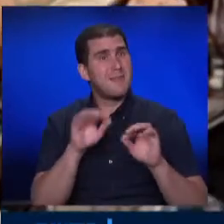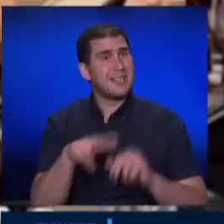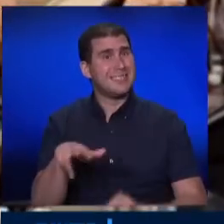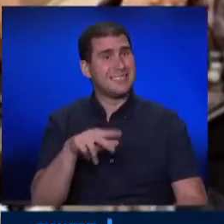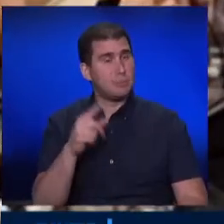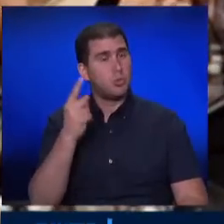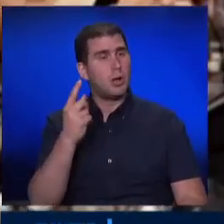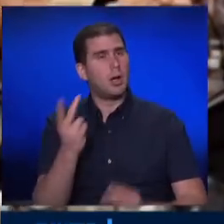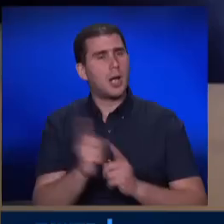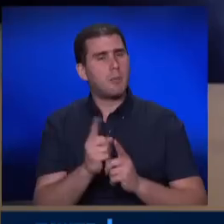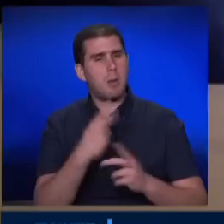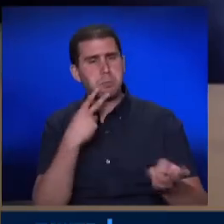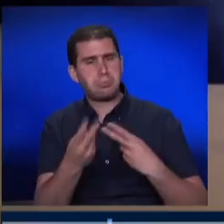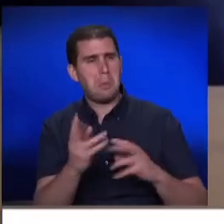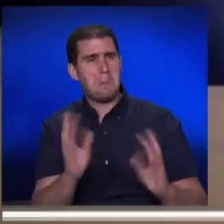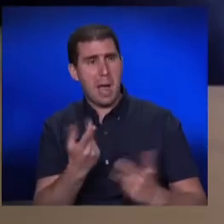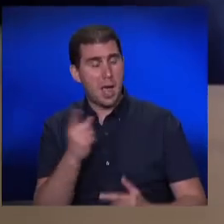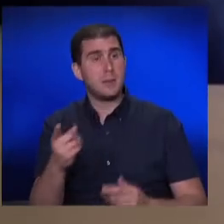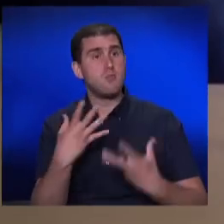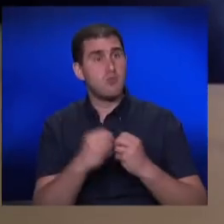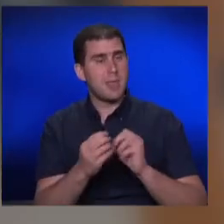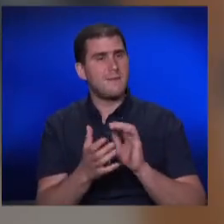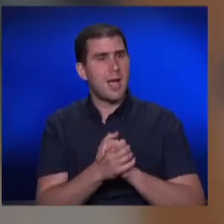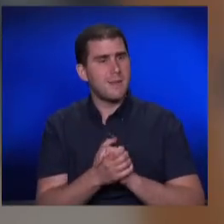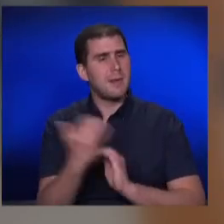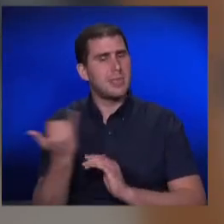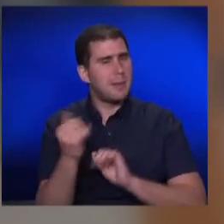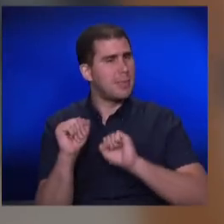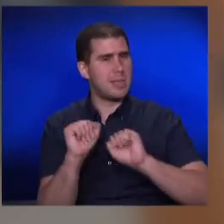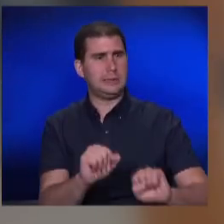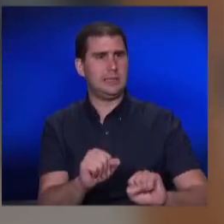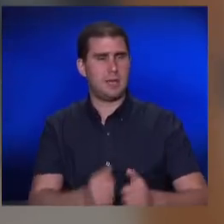ציבור שידם קלה על המקלדת, משפחתה וחבריה תמיד יהיו לצידה.